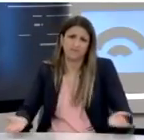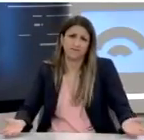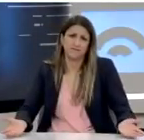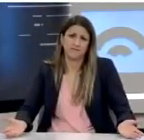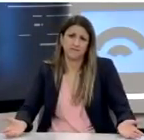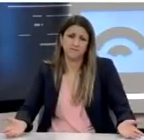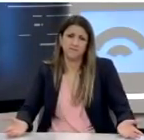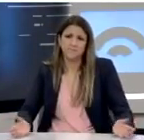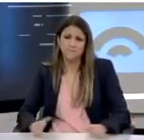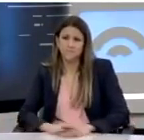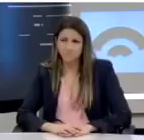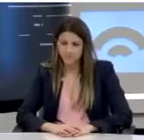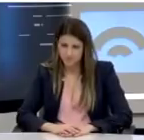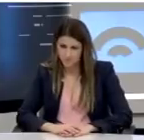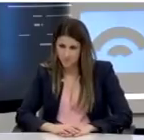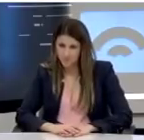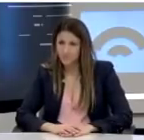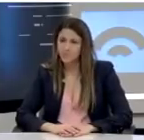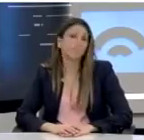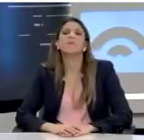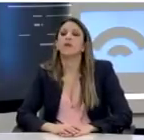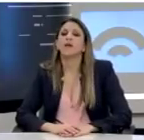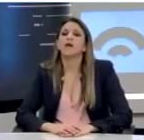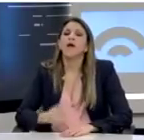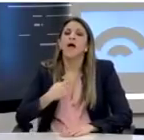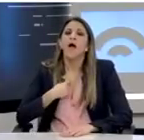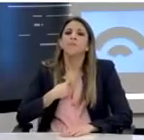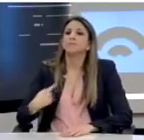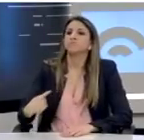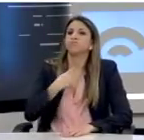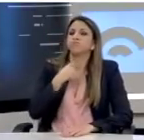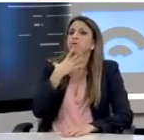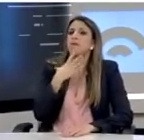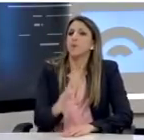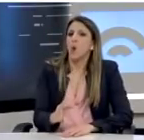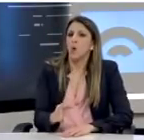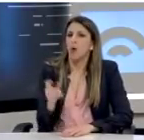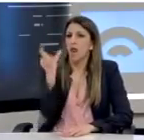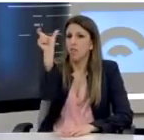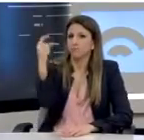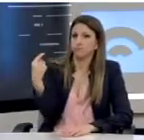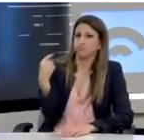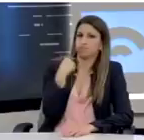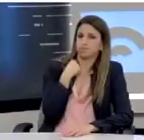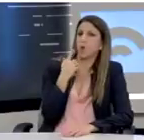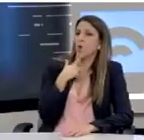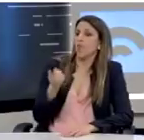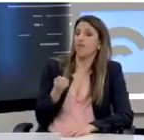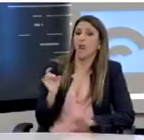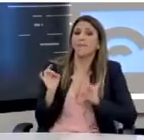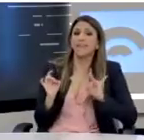είχαμε χάσει, δεν χάσαμε μόνο εξαιτίας της αδράνειας μόνο το όνομα. Κινδυνεύαμε να χάσουμε και